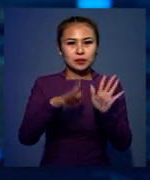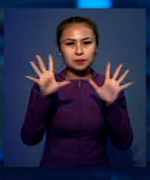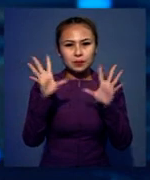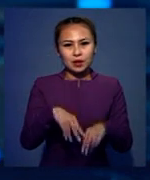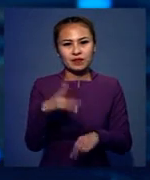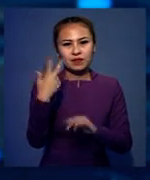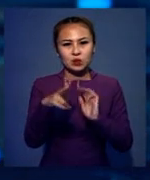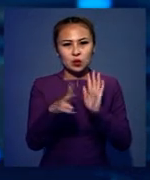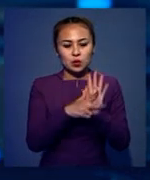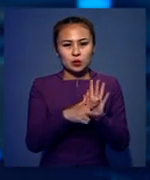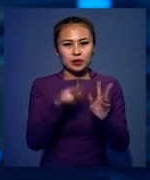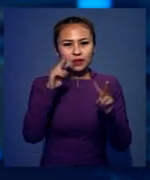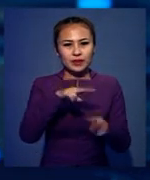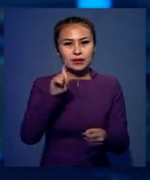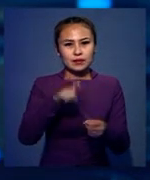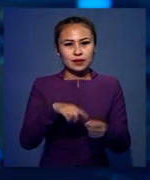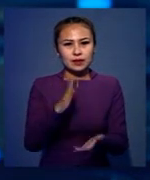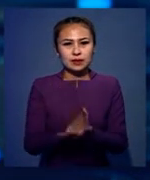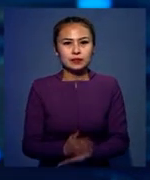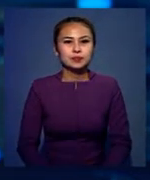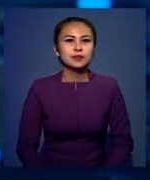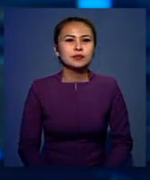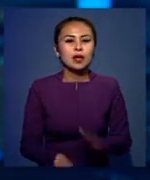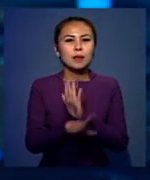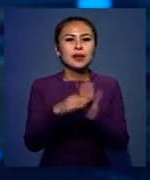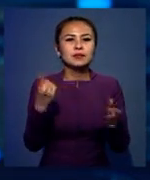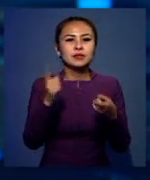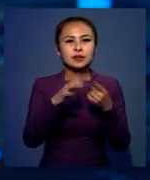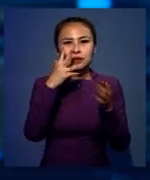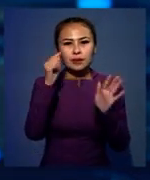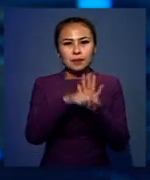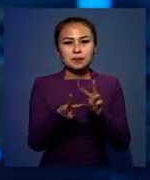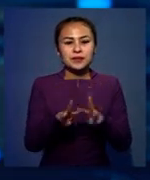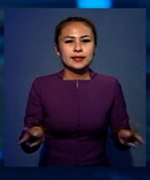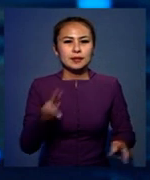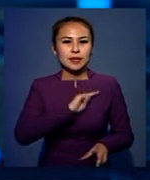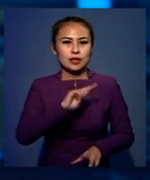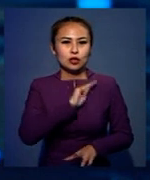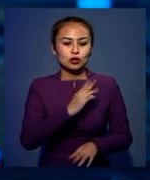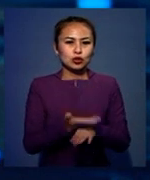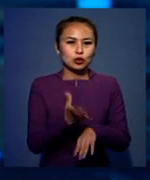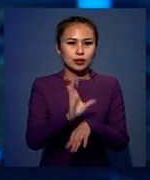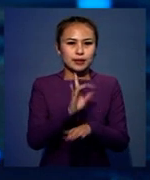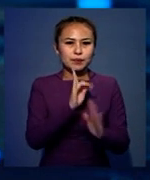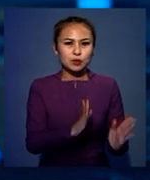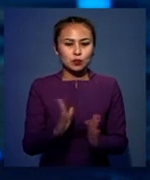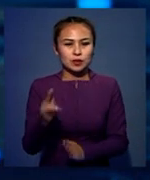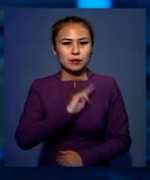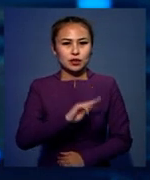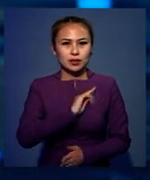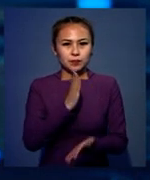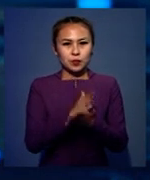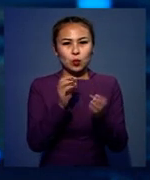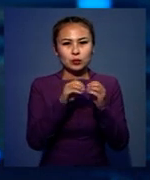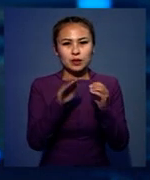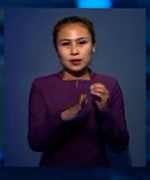барлығы 38 бақылаушы тіркелген. Сайлауға байланысты ішкі істер министрлігінің қызметкерлері күшейтілген режимде жұмыс істеп